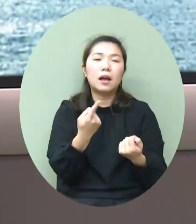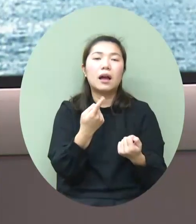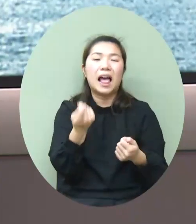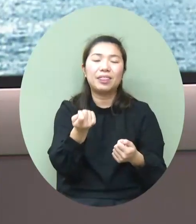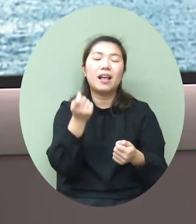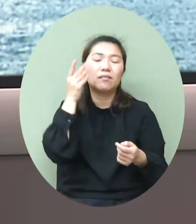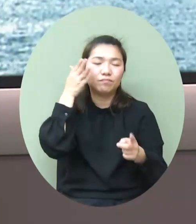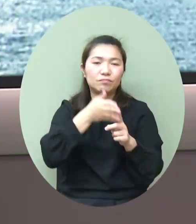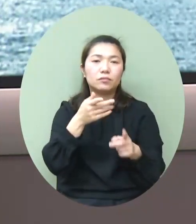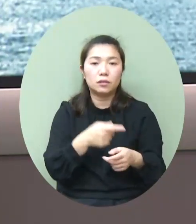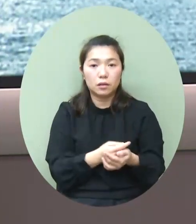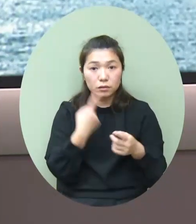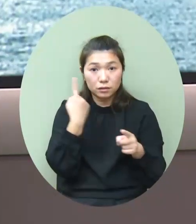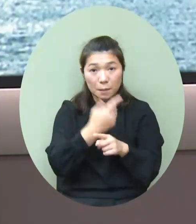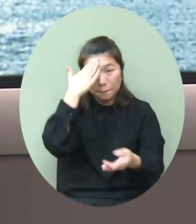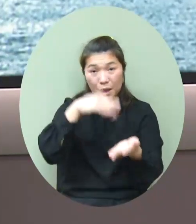是一个